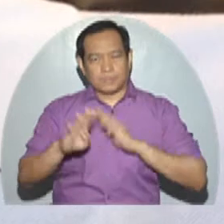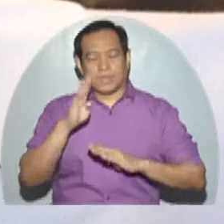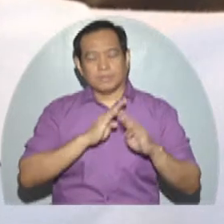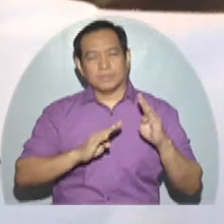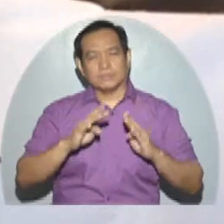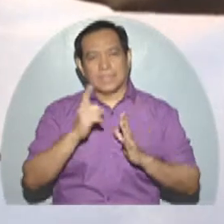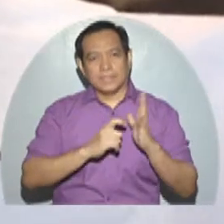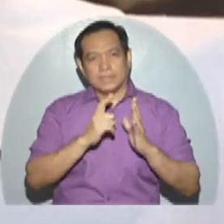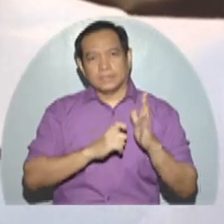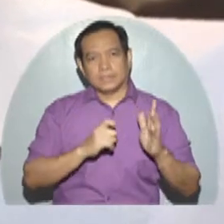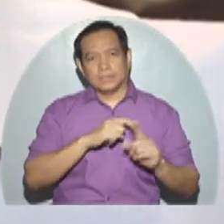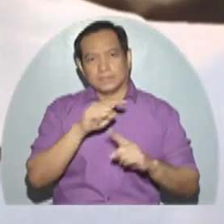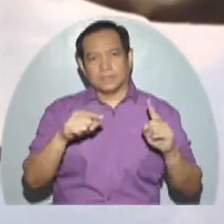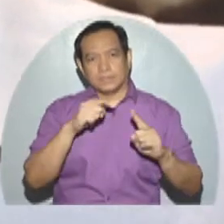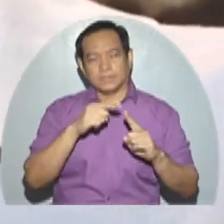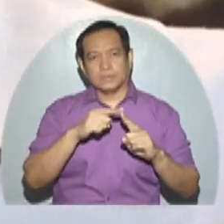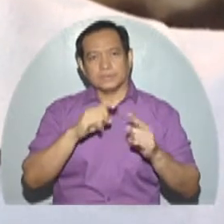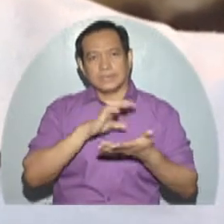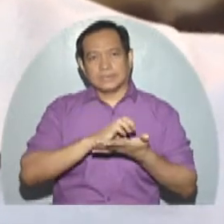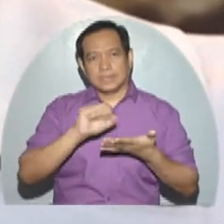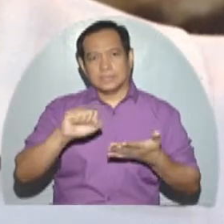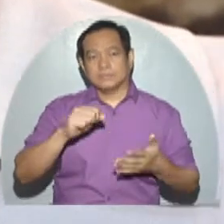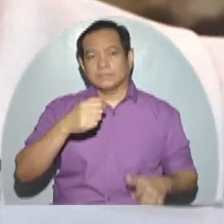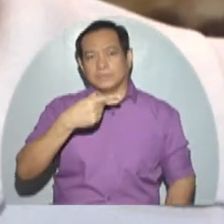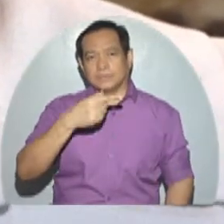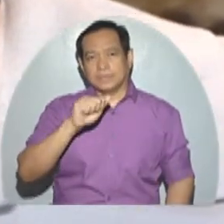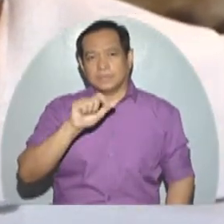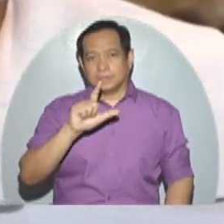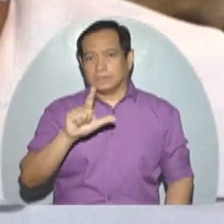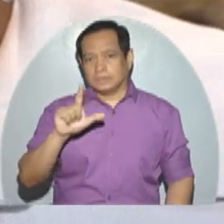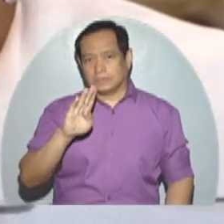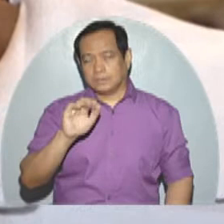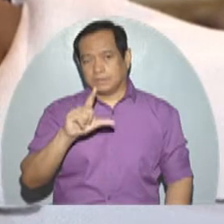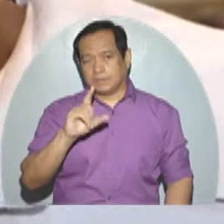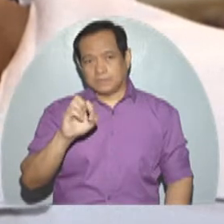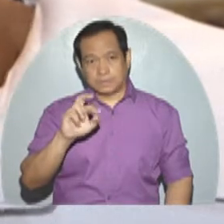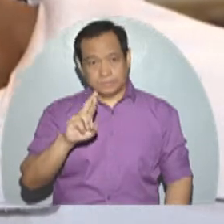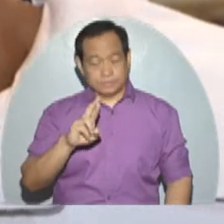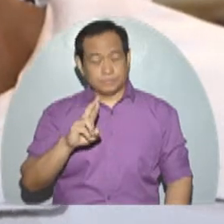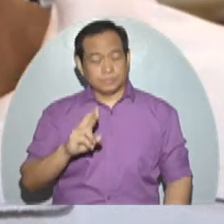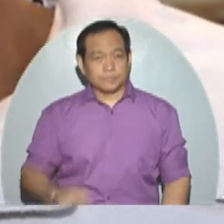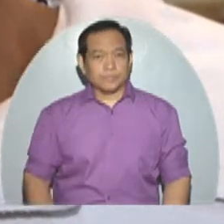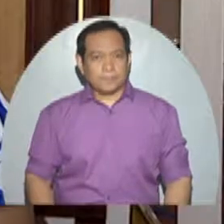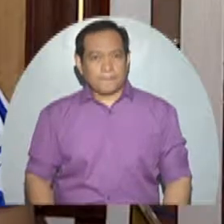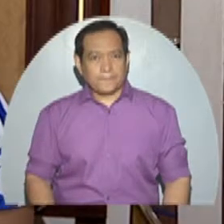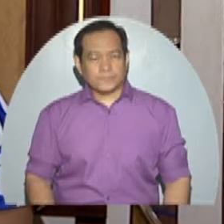kanya matapos na siya ay tanggalan ng gallbladder o apdo. Simula